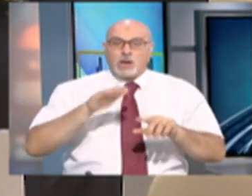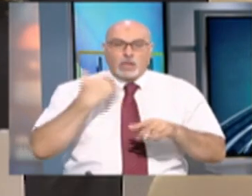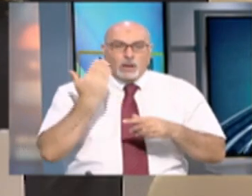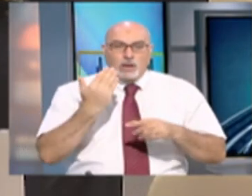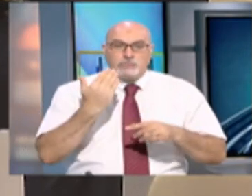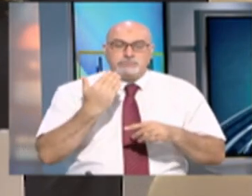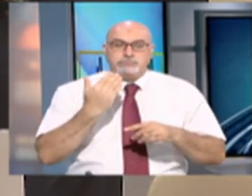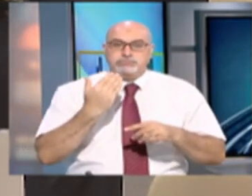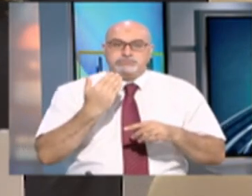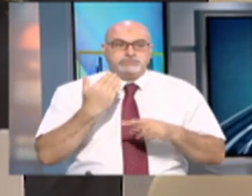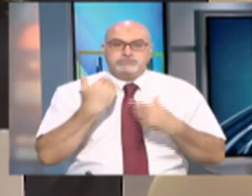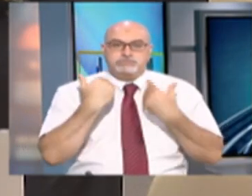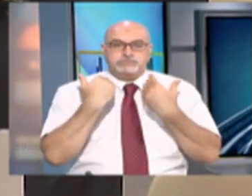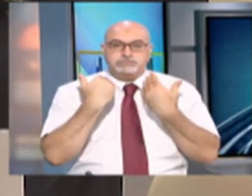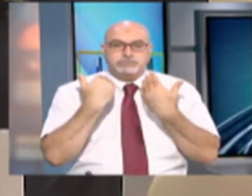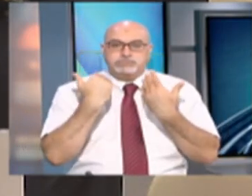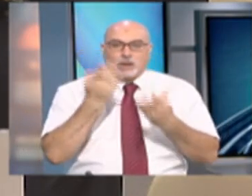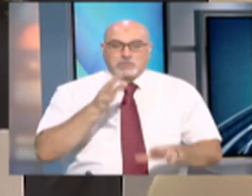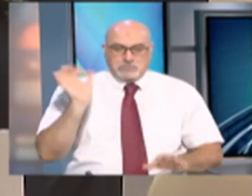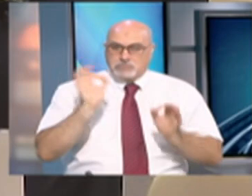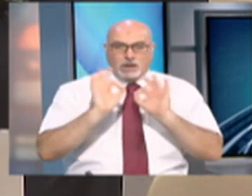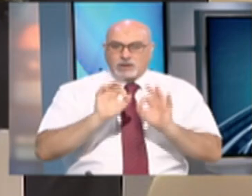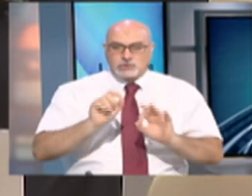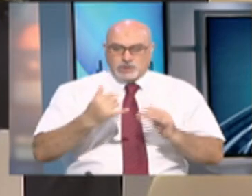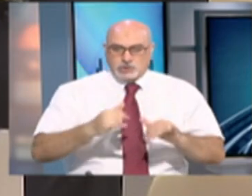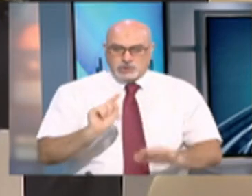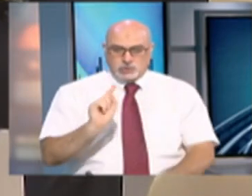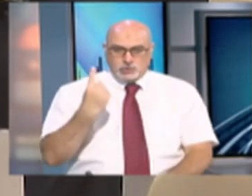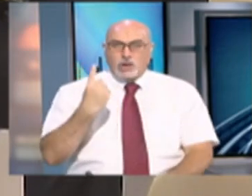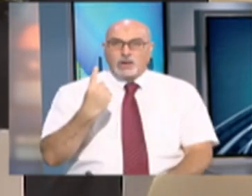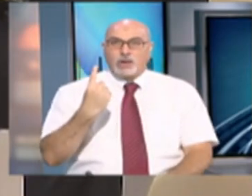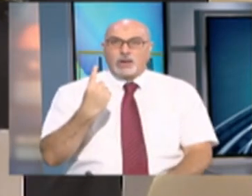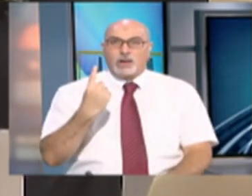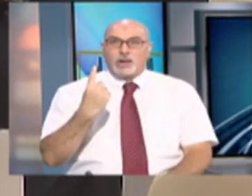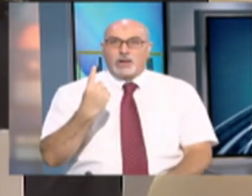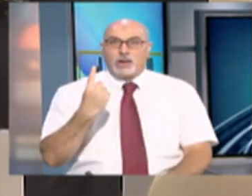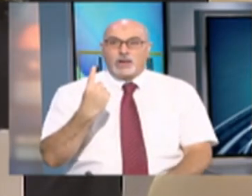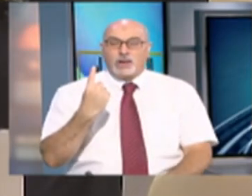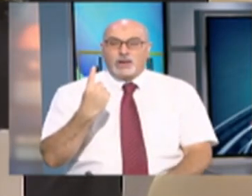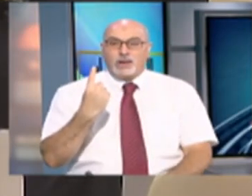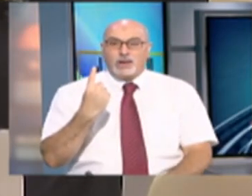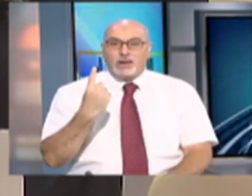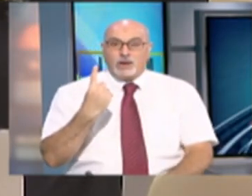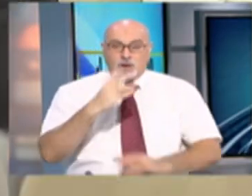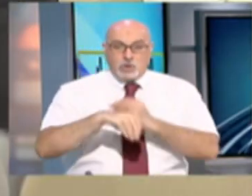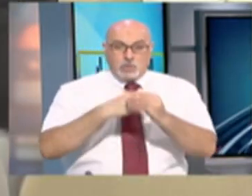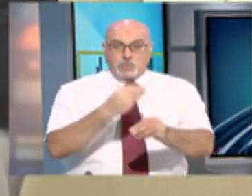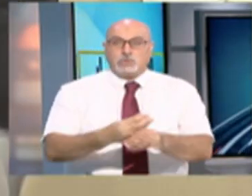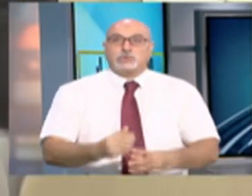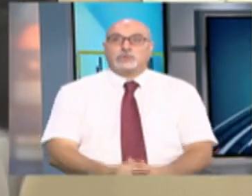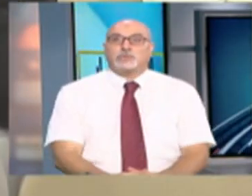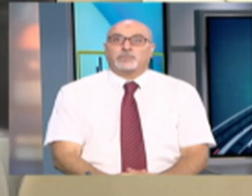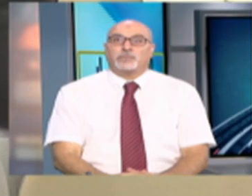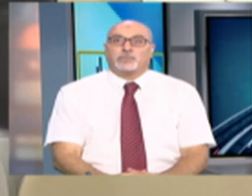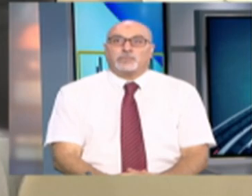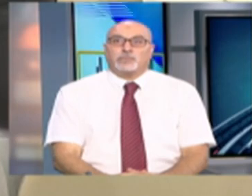يعني دولة اللي فيها هذا الإنتاج تاع مياه صالحة للشرب من خلال تحلية مياه البحر. طلب